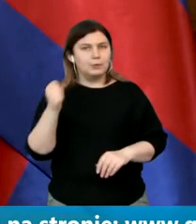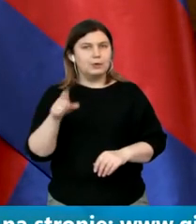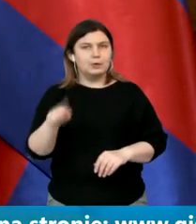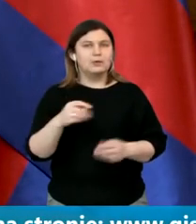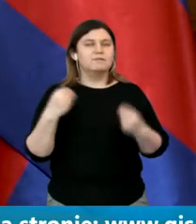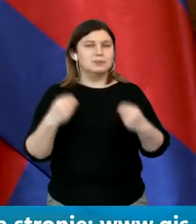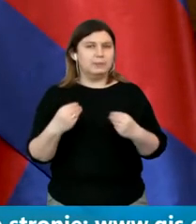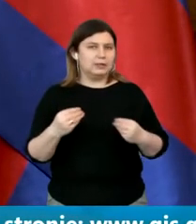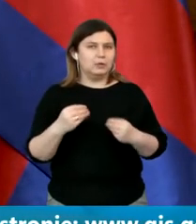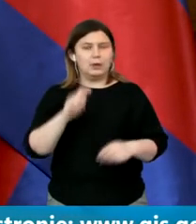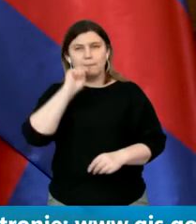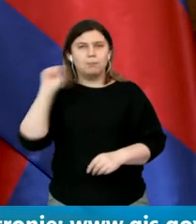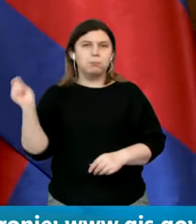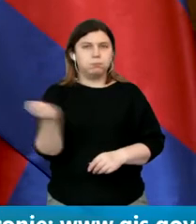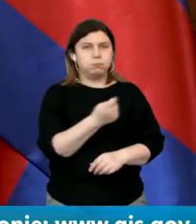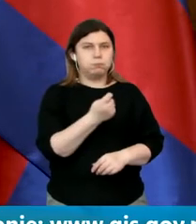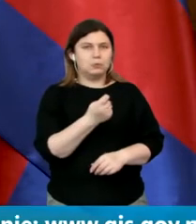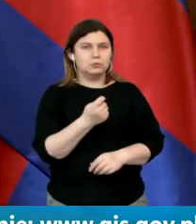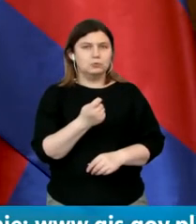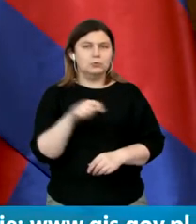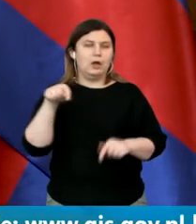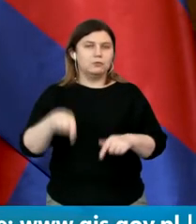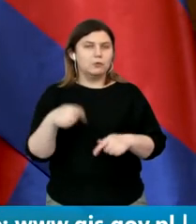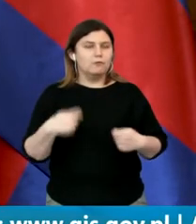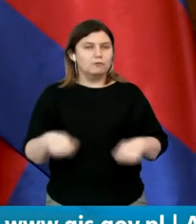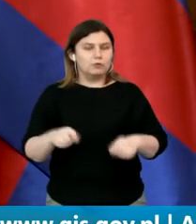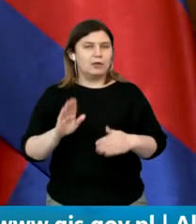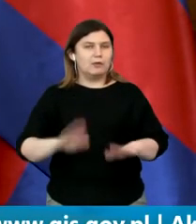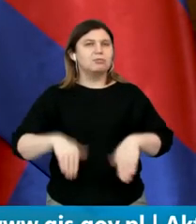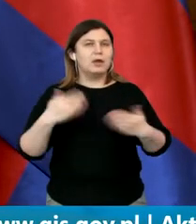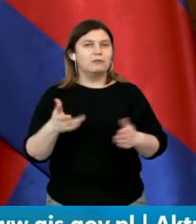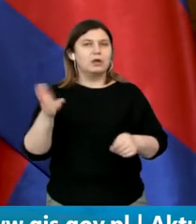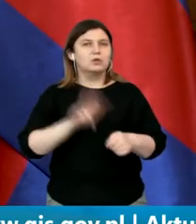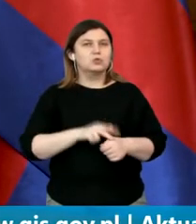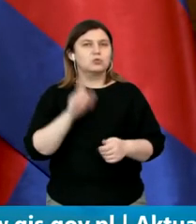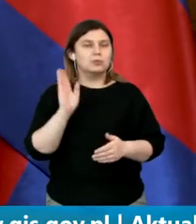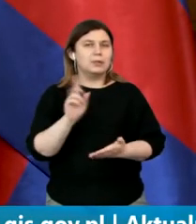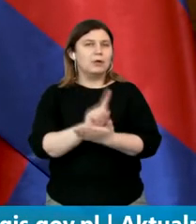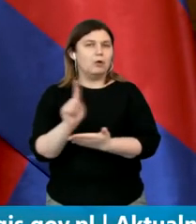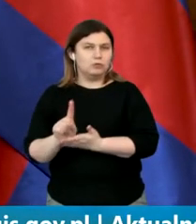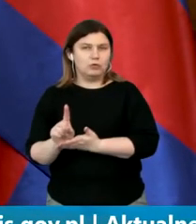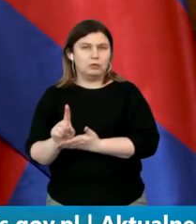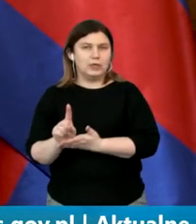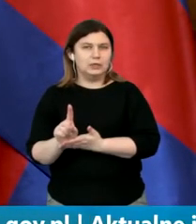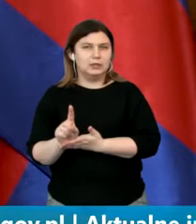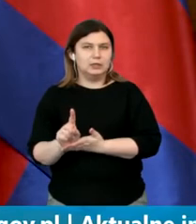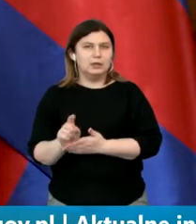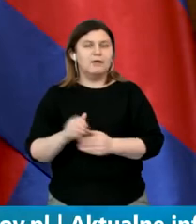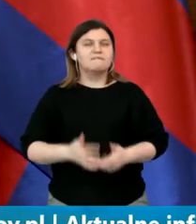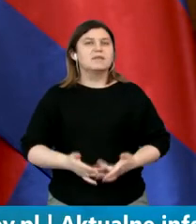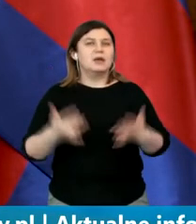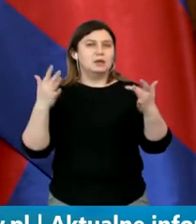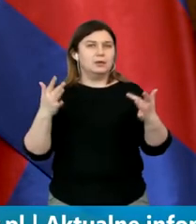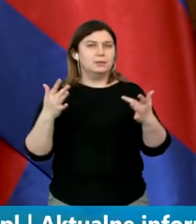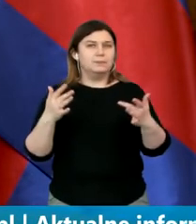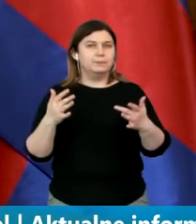wspaniałego podróżnika tutaj w Szczecinie przyznawać tym, którzy będą osiągali rzeczywiście wiele